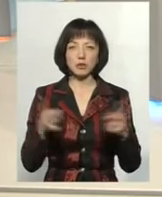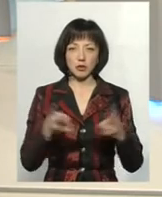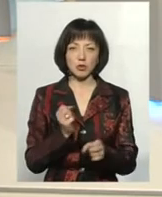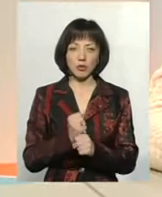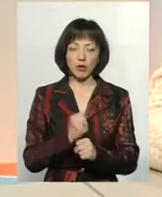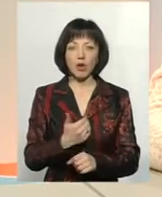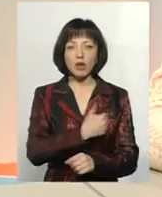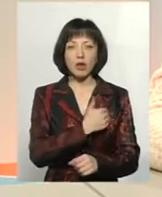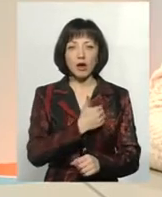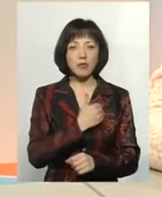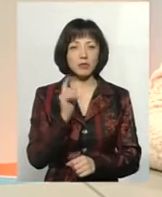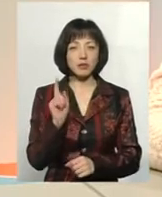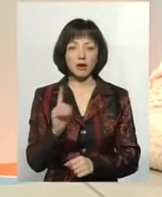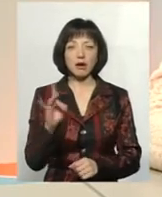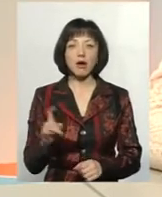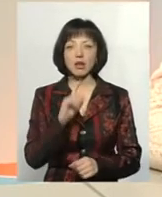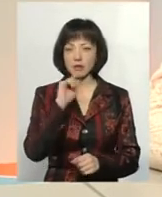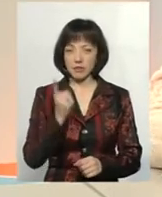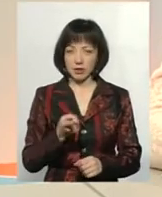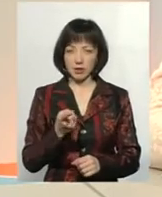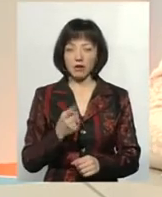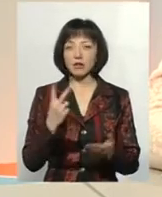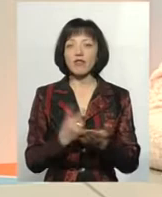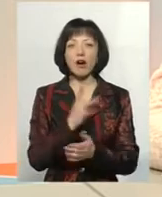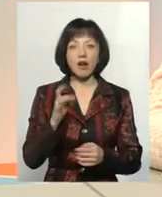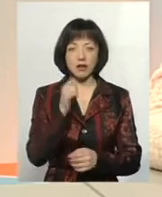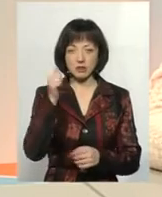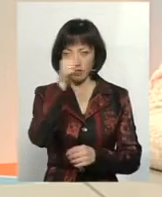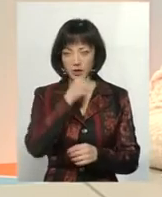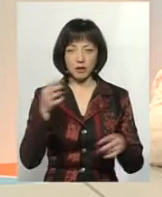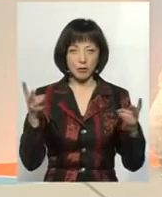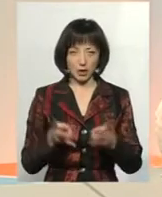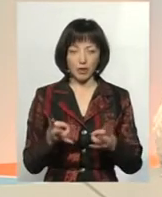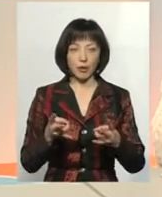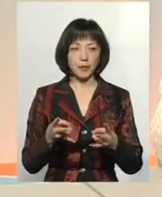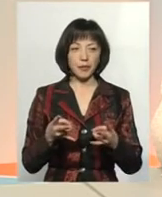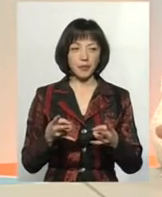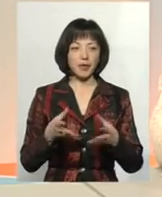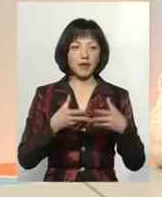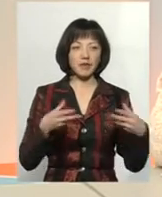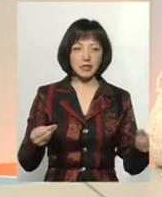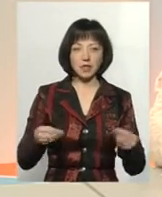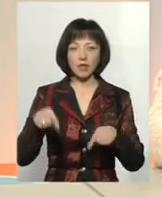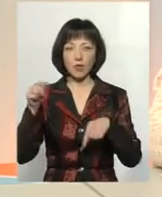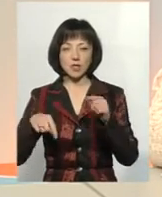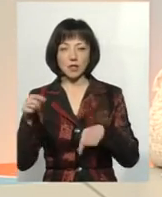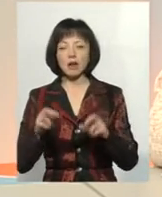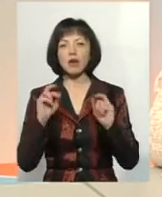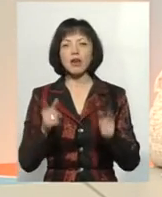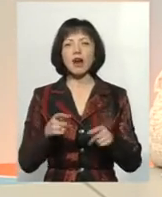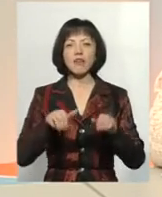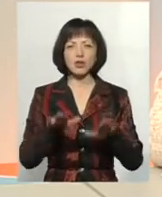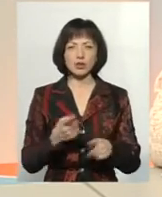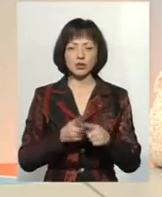Та хоча б раз в рік, ну, 2 рази в рік, можна сказати, 2 рази в рік, от навесні, восени. От. Як вийти із